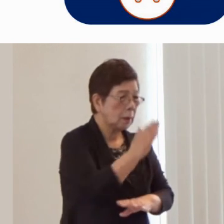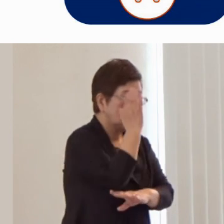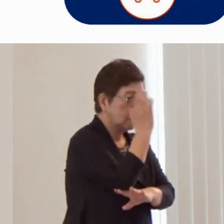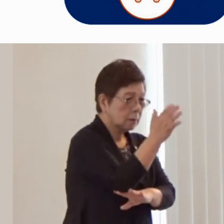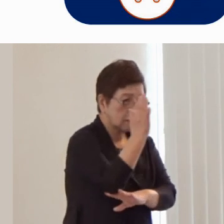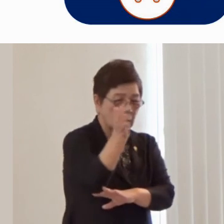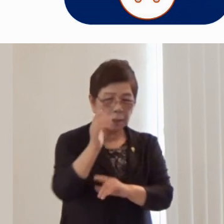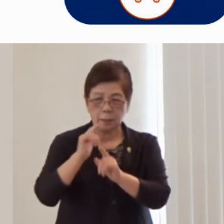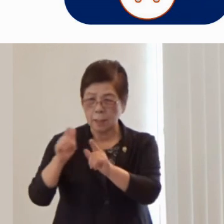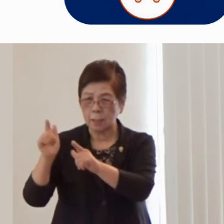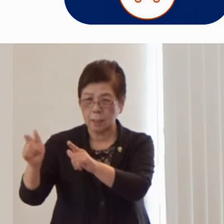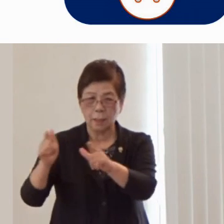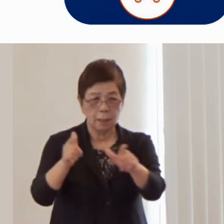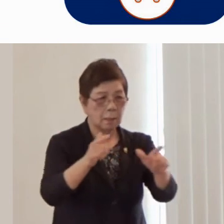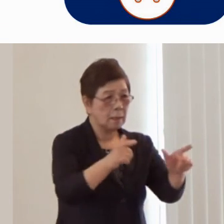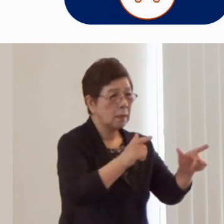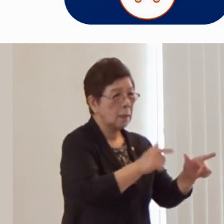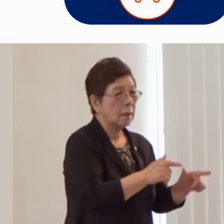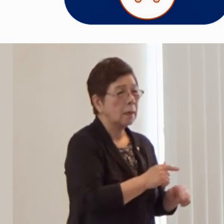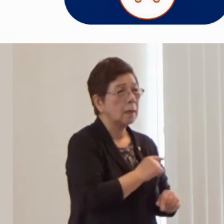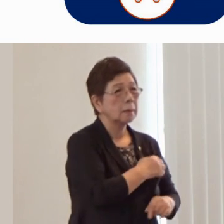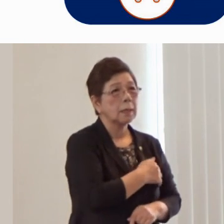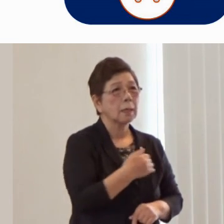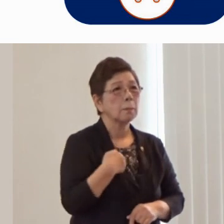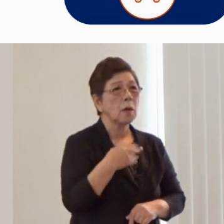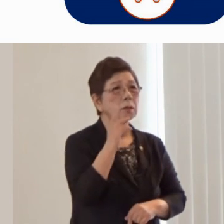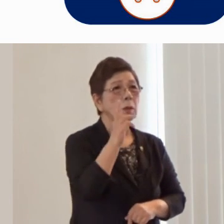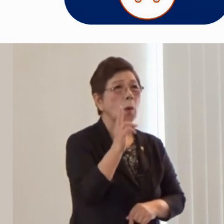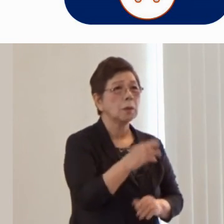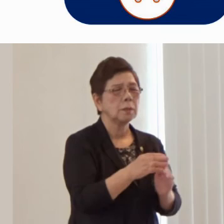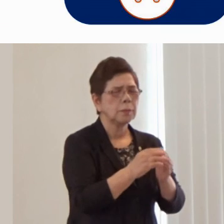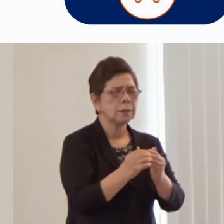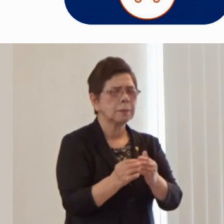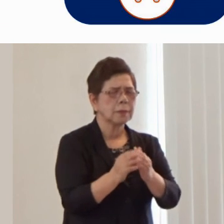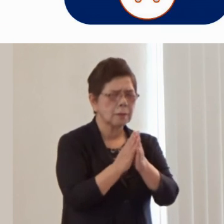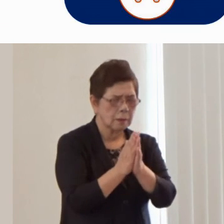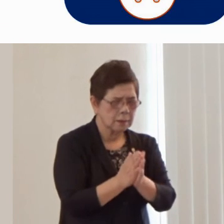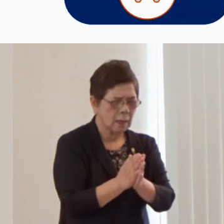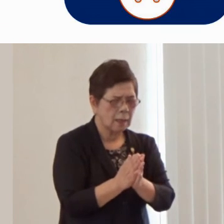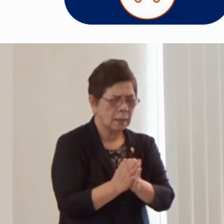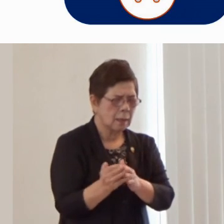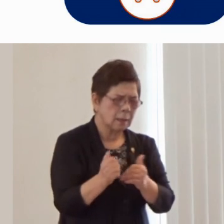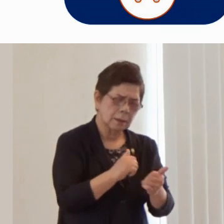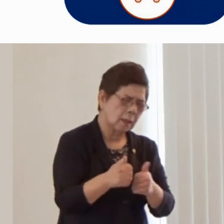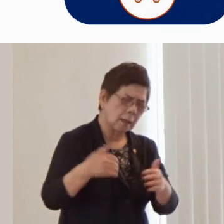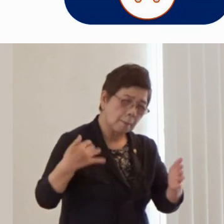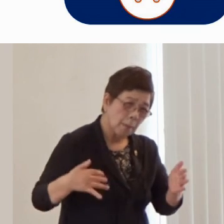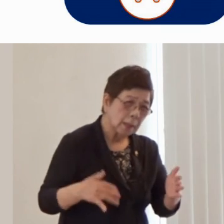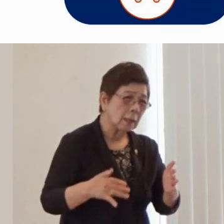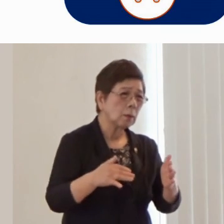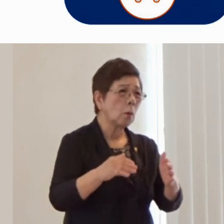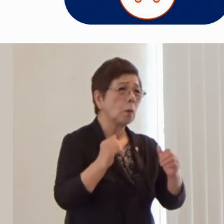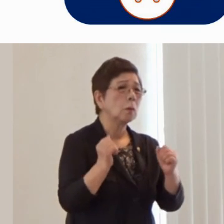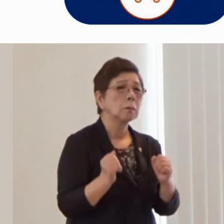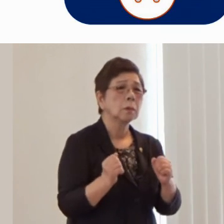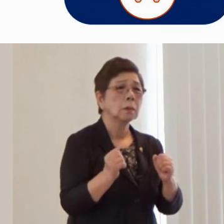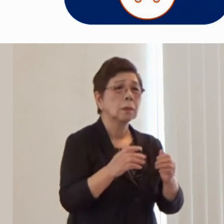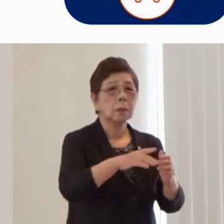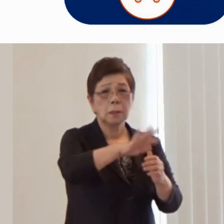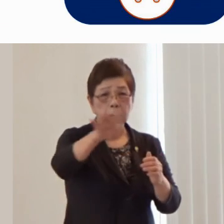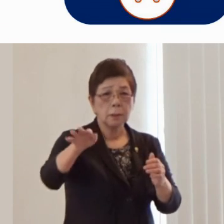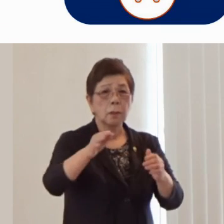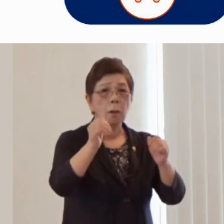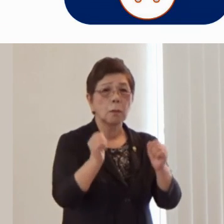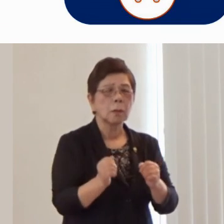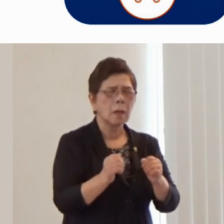に導いてくださるように、まだ洗礼を受けておられない方がこの場にあるならば、